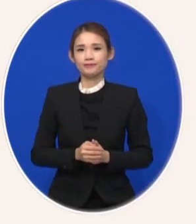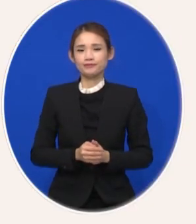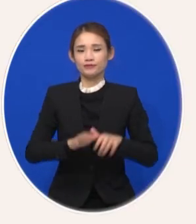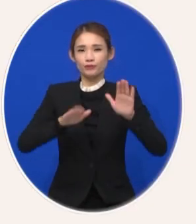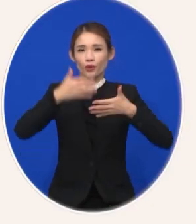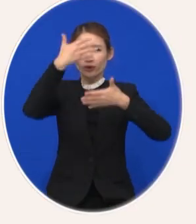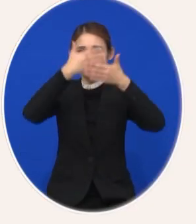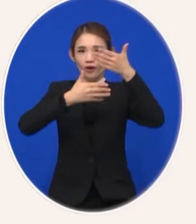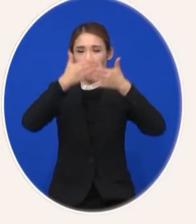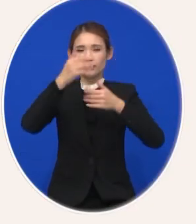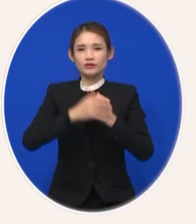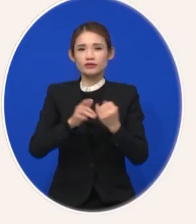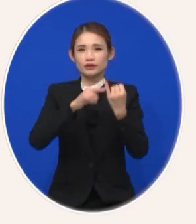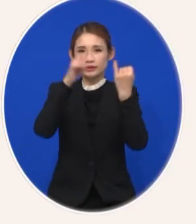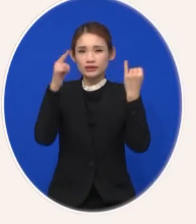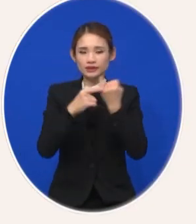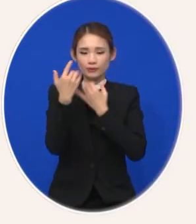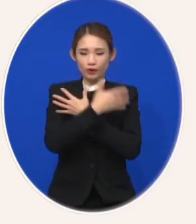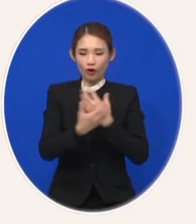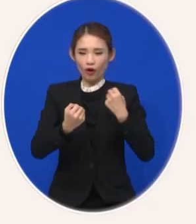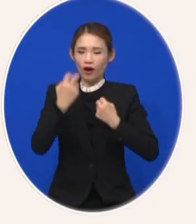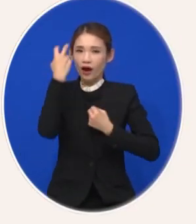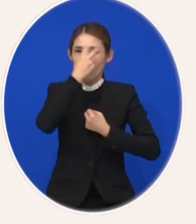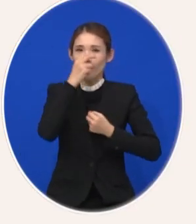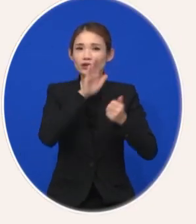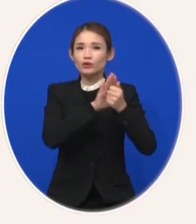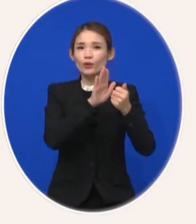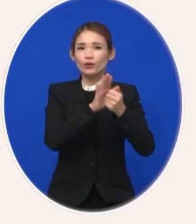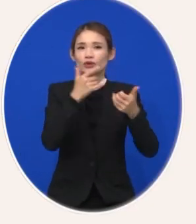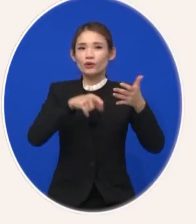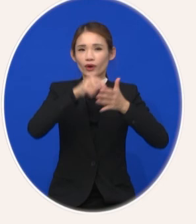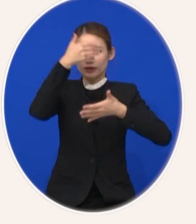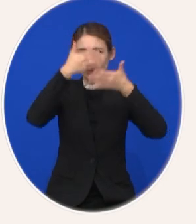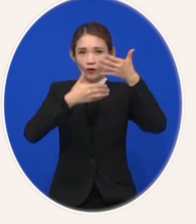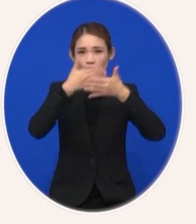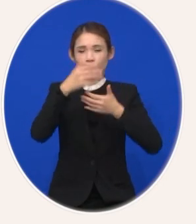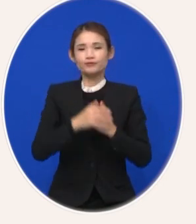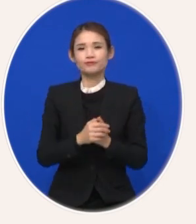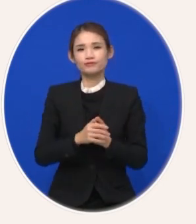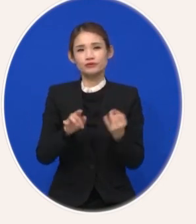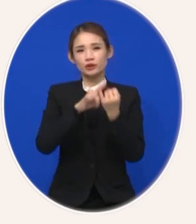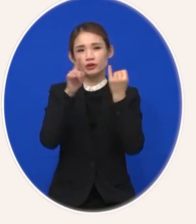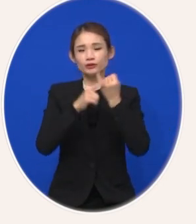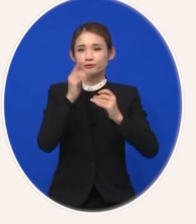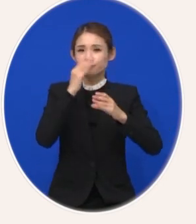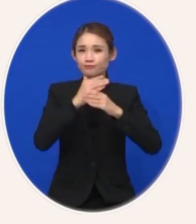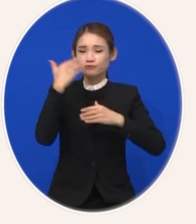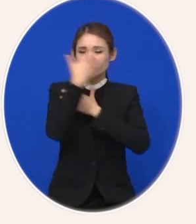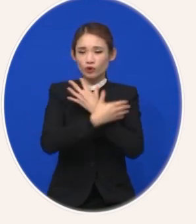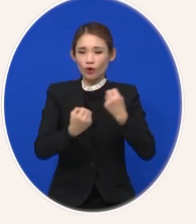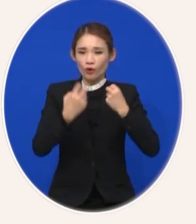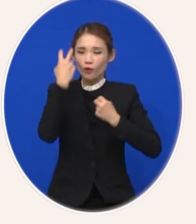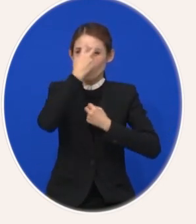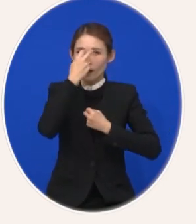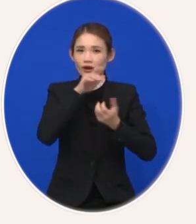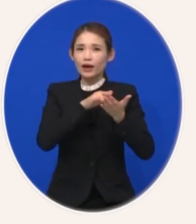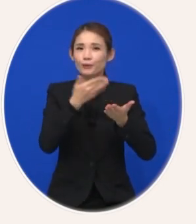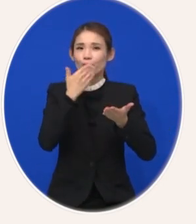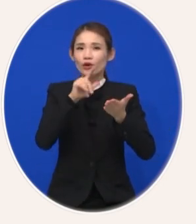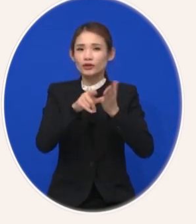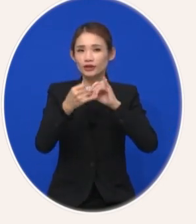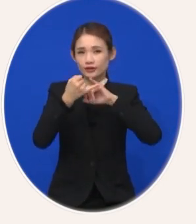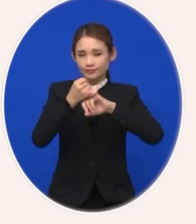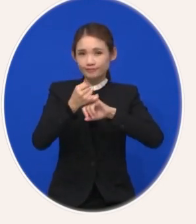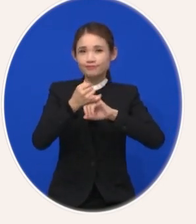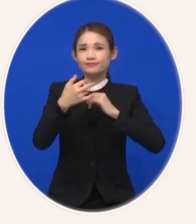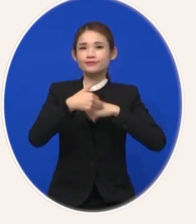본 영상은 임산부 건강관리를 돕기 위한 영상입니다. 임신 중 건강관리 및 약물 복용 시